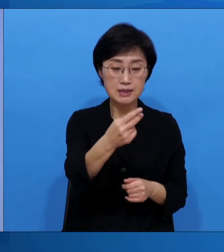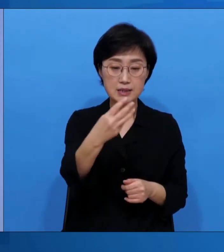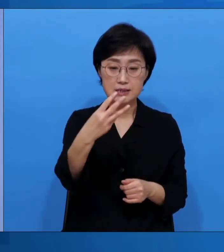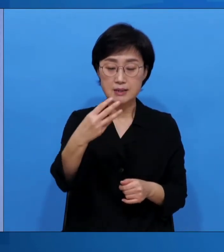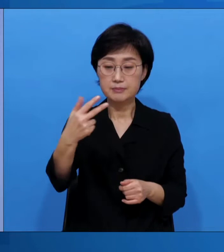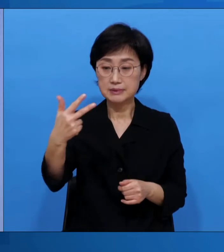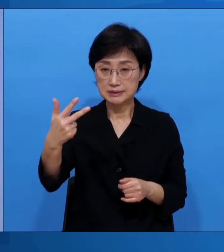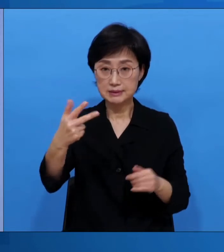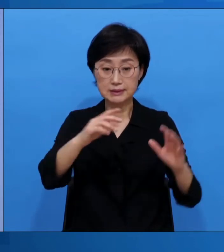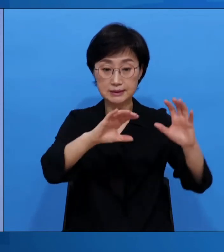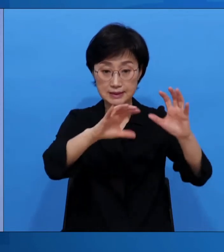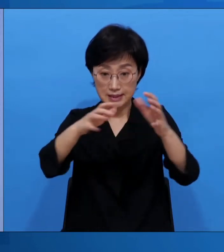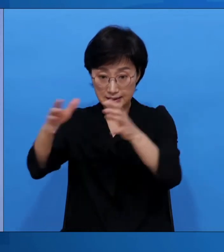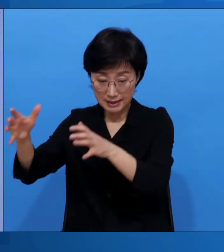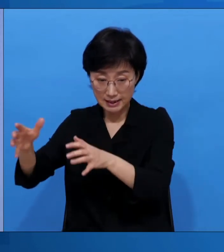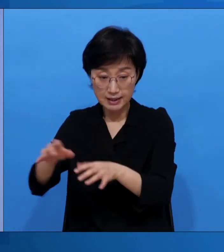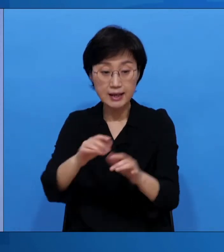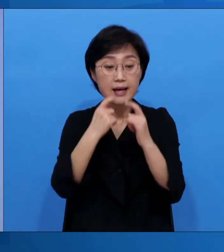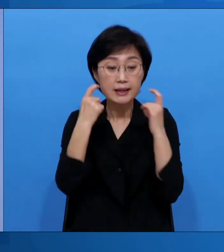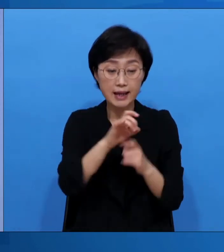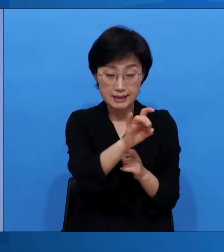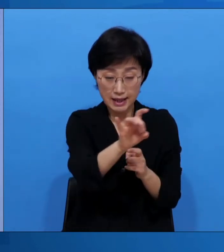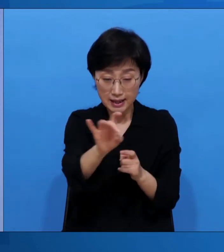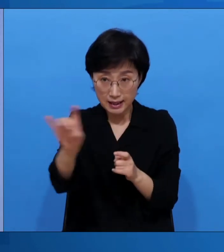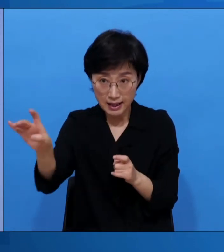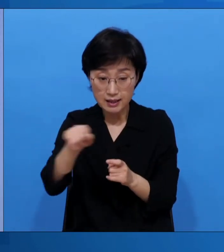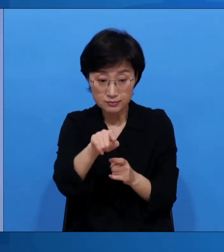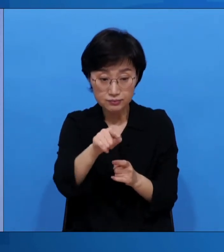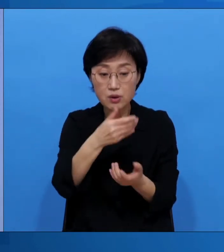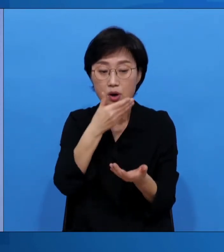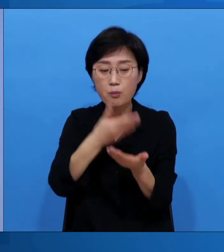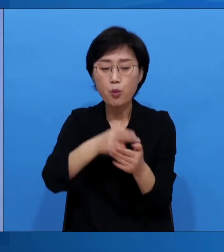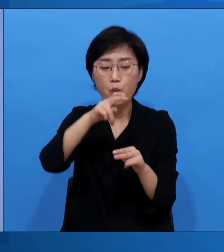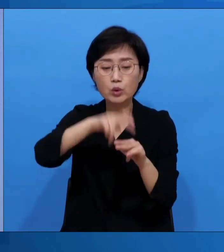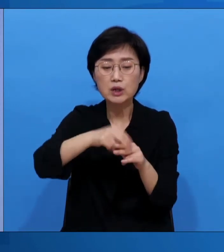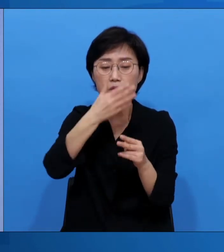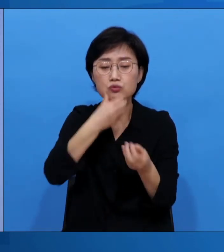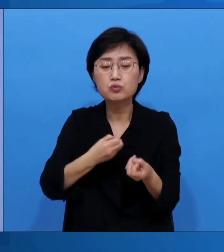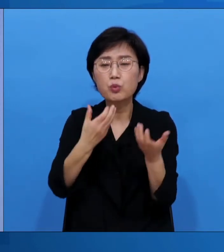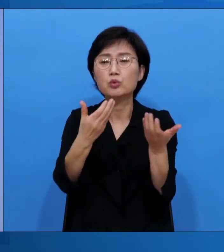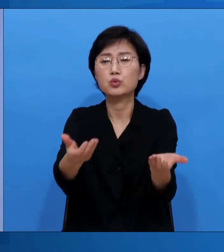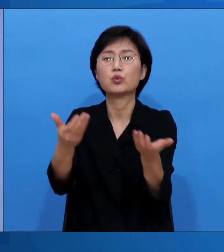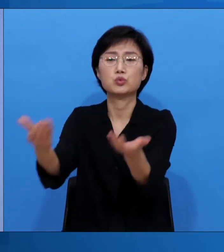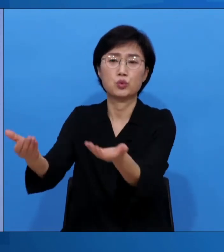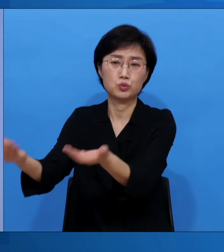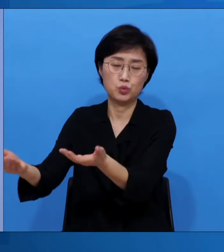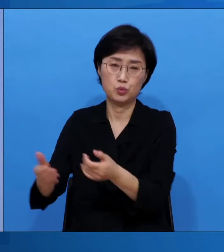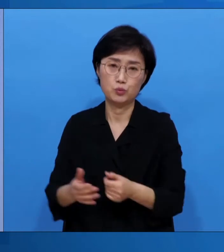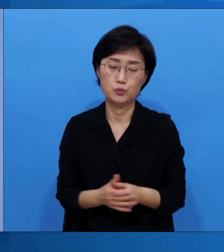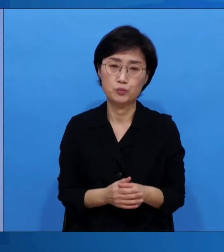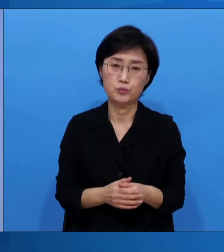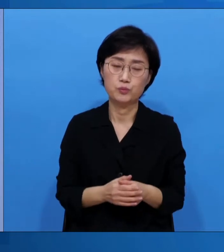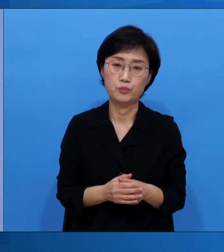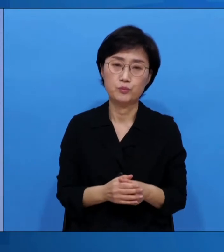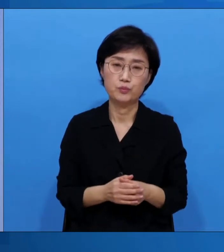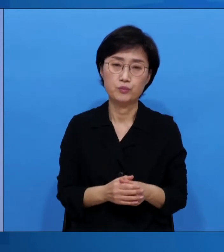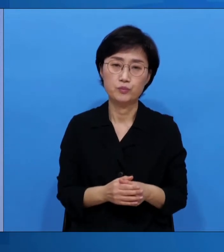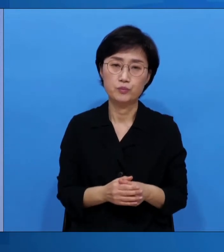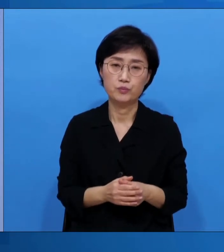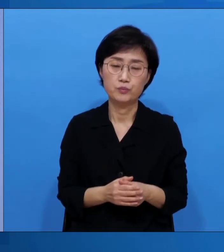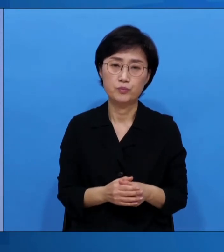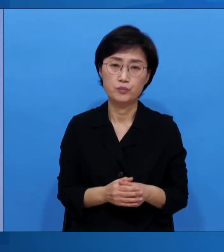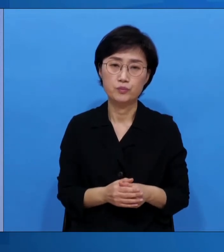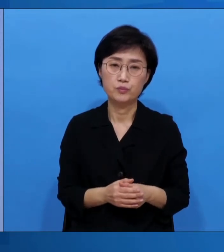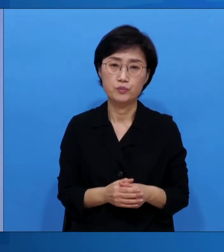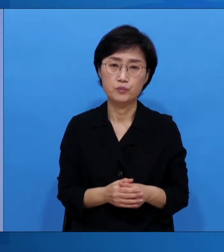개인을 보좌화하는 겁니다. We see that each individual was established of the throne of the heavens in 꼭 기억하셔야 237. So you must remember 이 this.